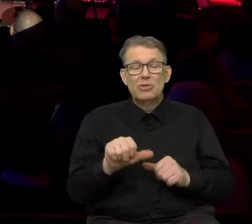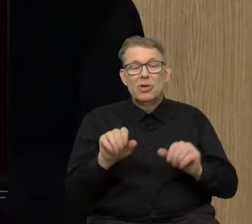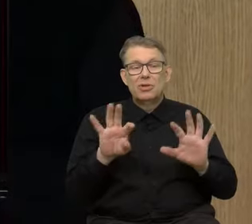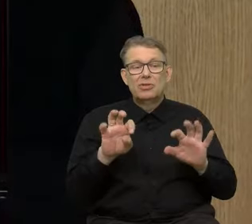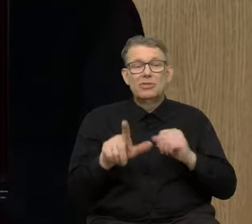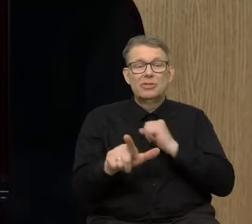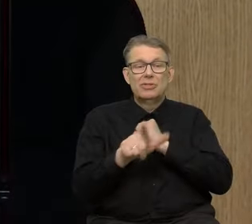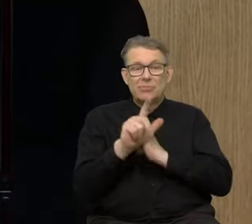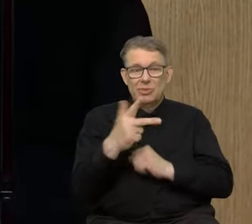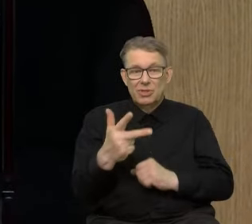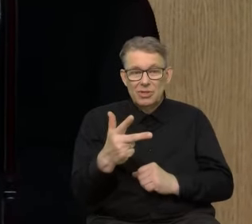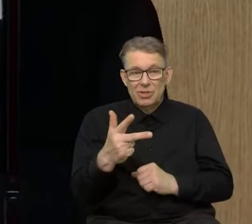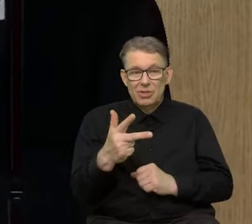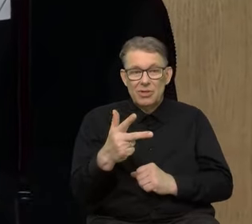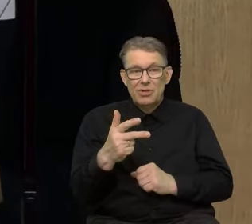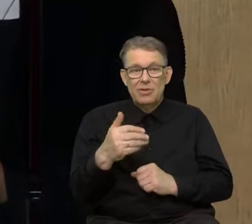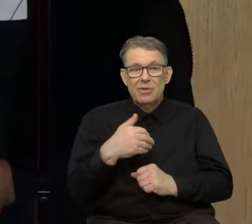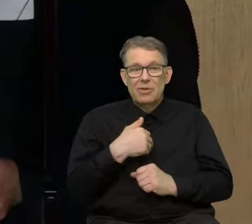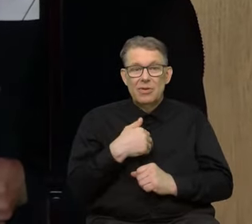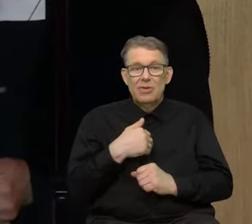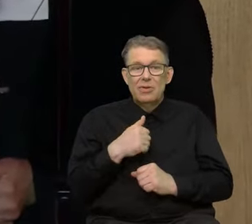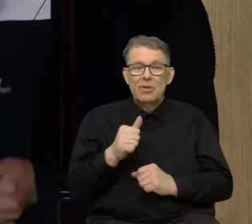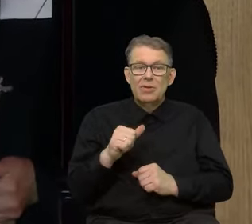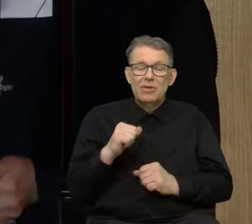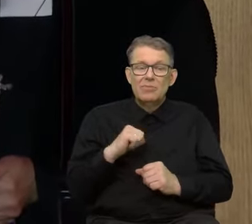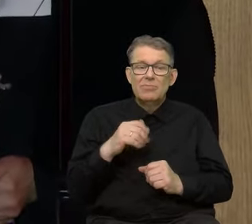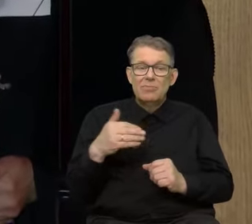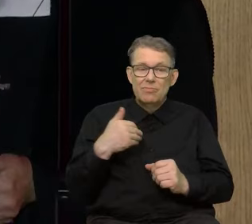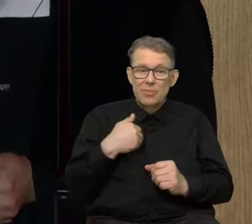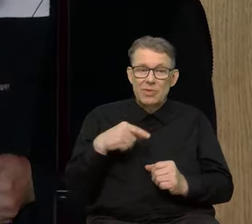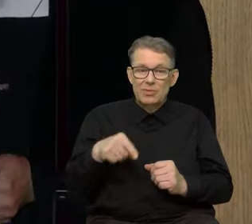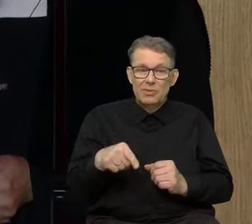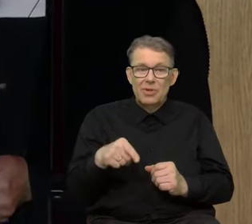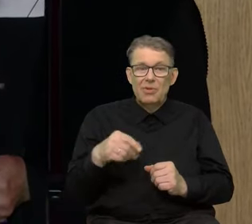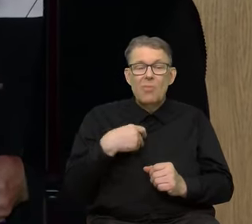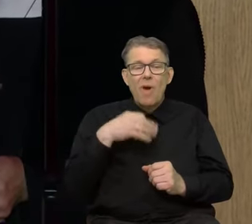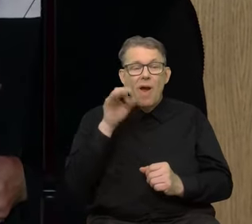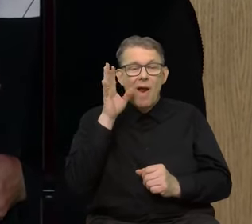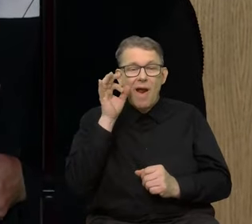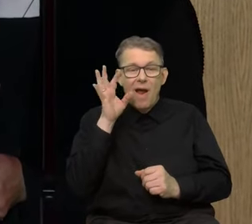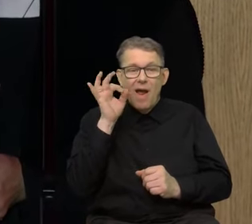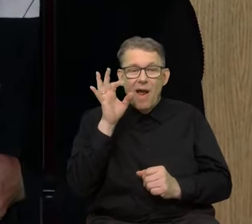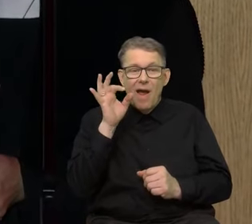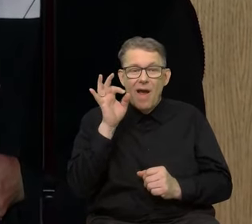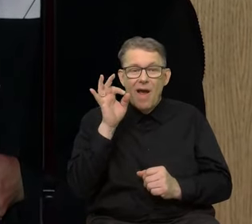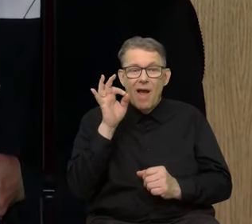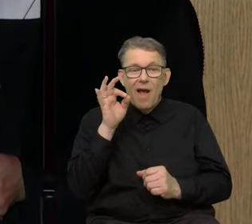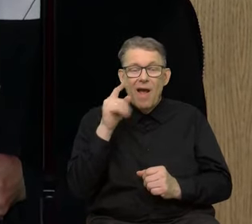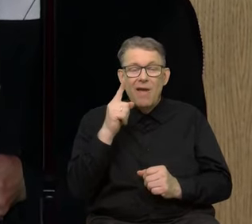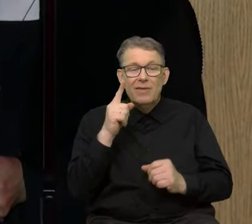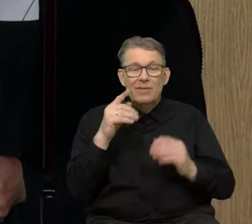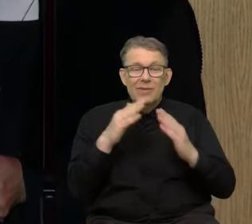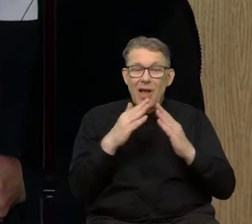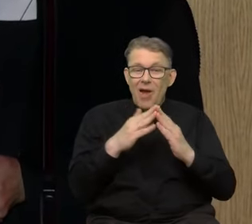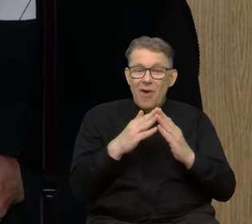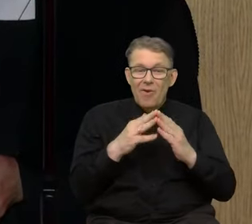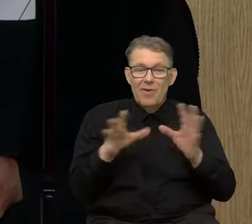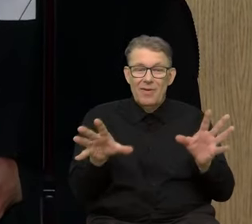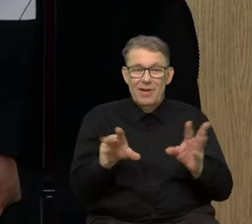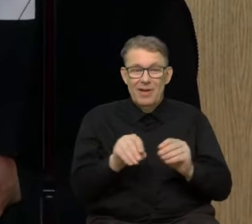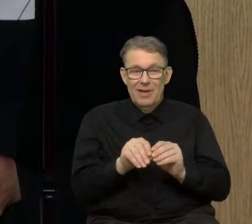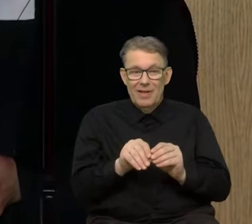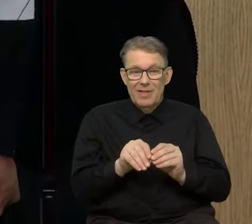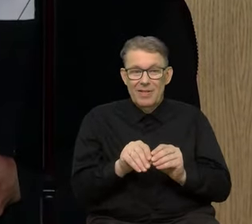1973. Po nowicjacie przyjechałam na tą placówkę i półtora roku jeszcze pod jednym dachem byliśmy,